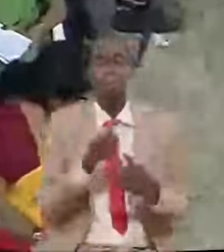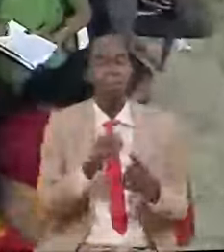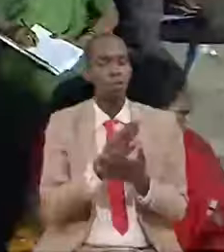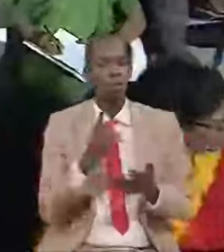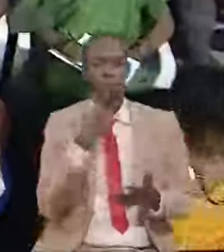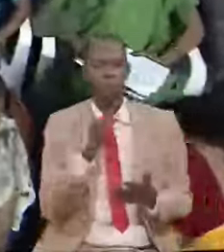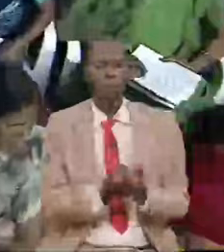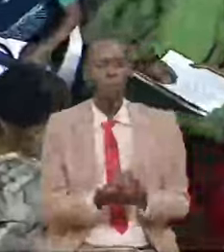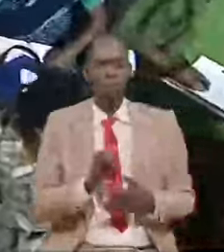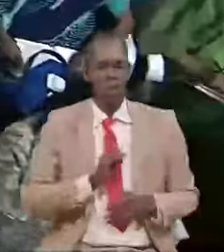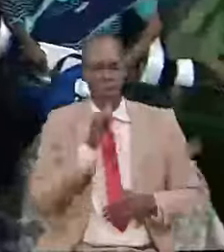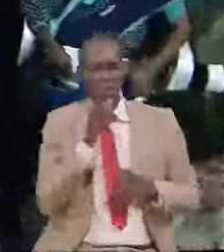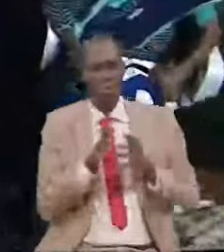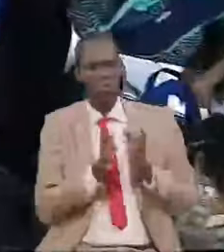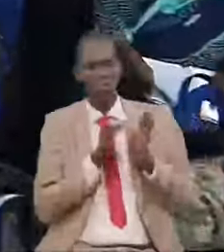déjà un chrétien.